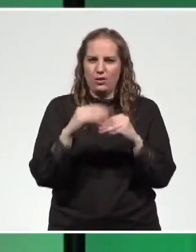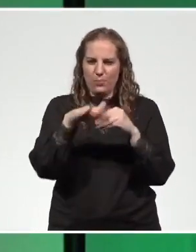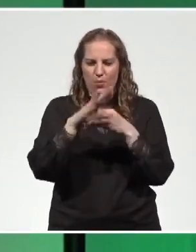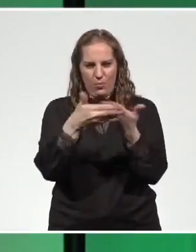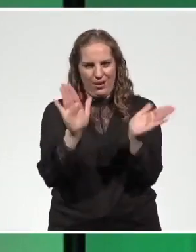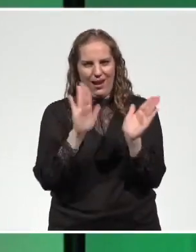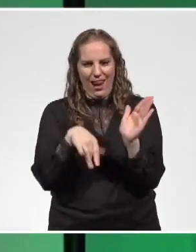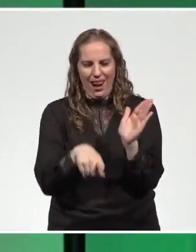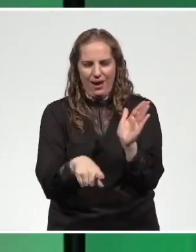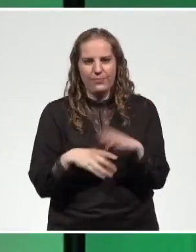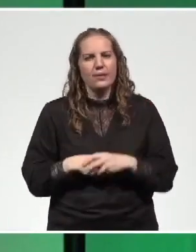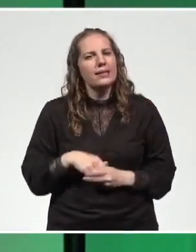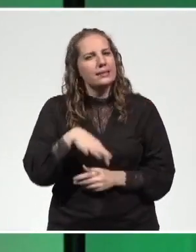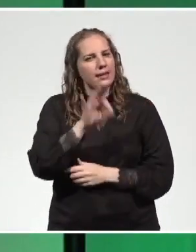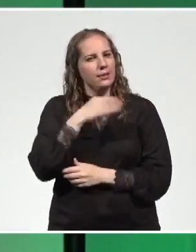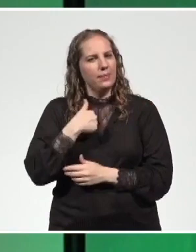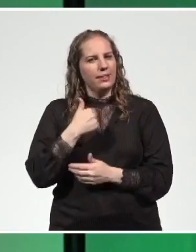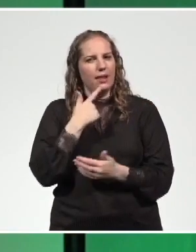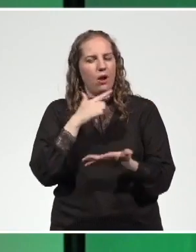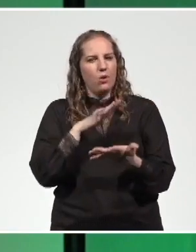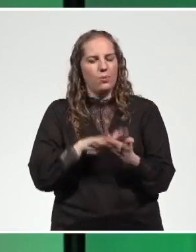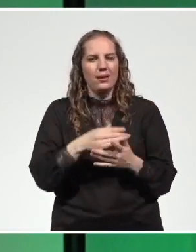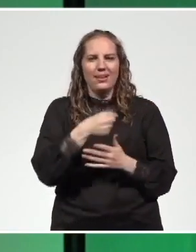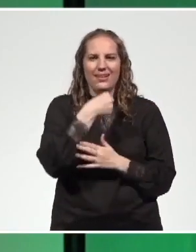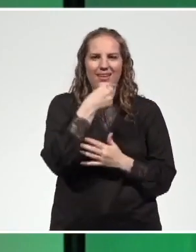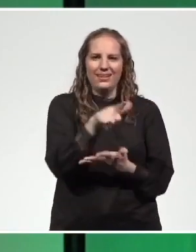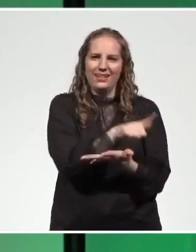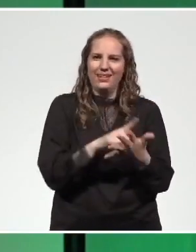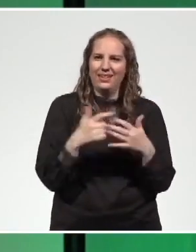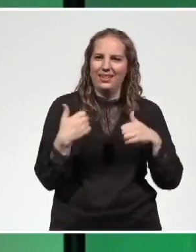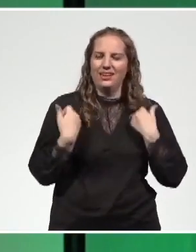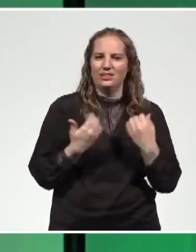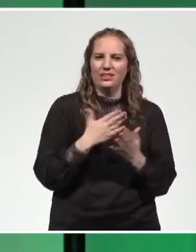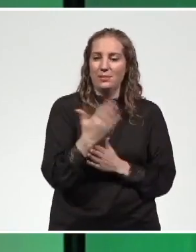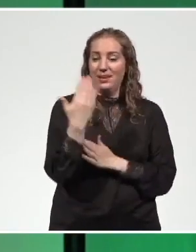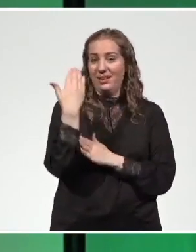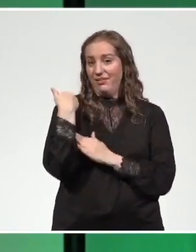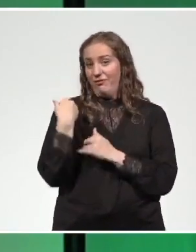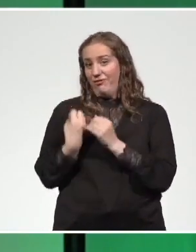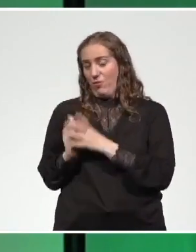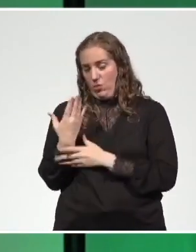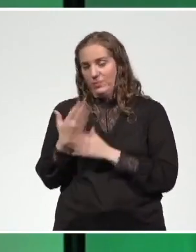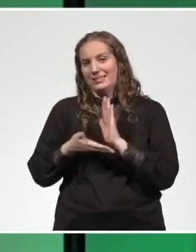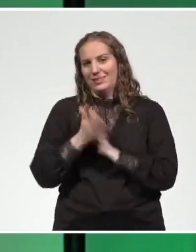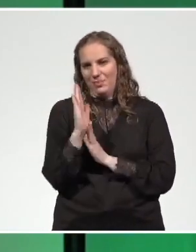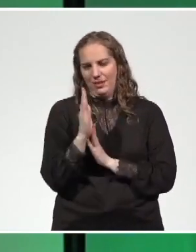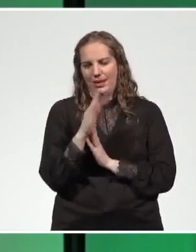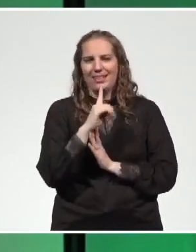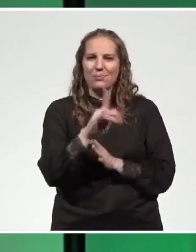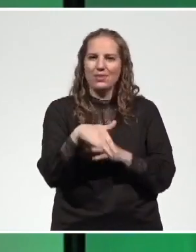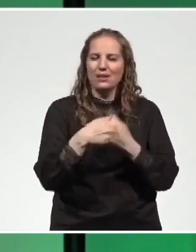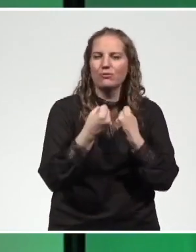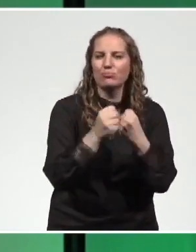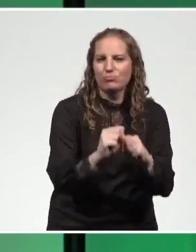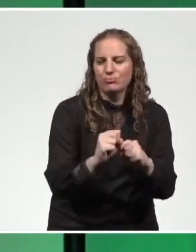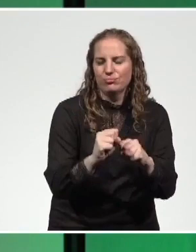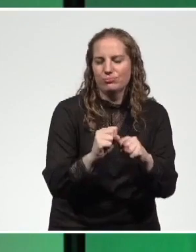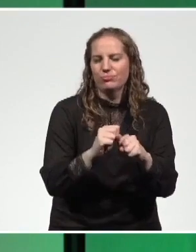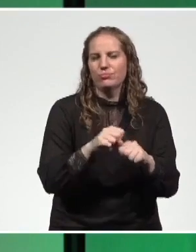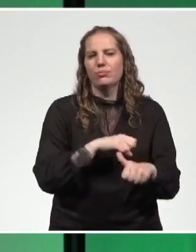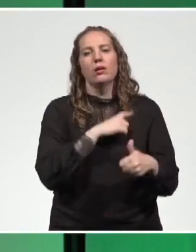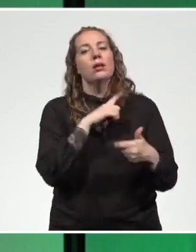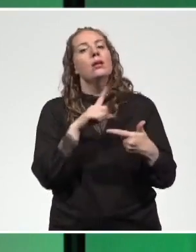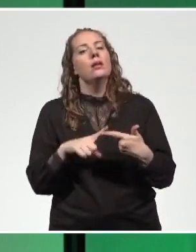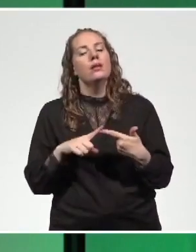ég nefna sérstaklega nýja lýðheilsustefnu sem var samþykkt á Alþingi í vor. Henni þarf að hrinda í framkvæmd. Við þurfum líka